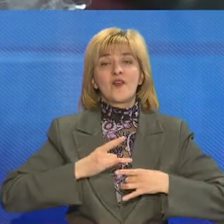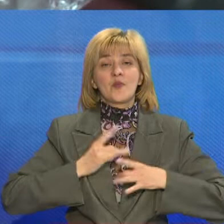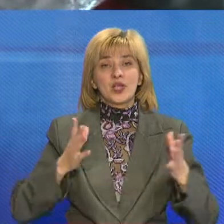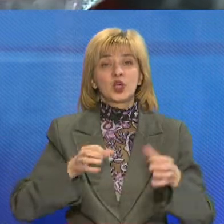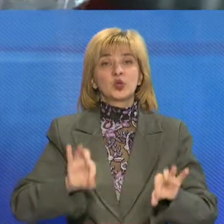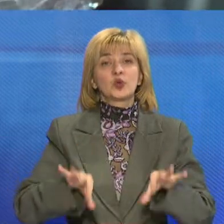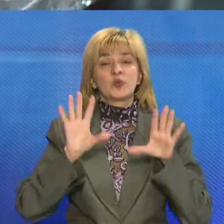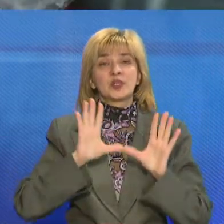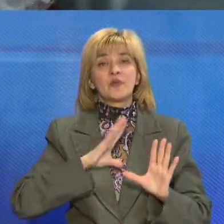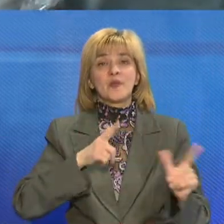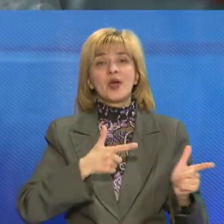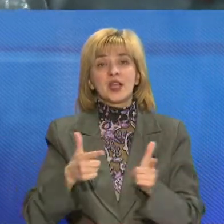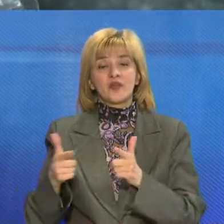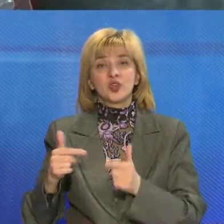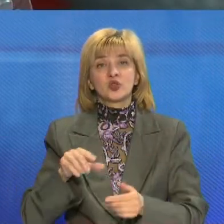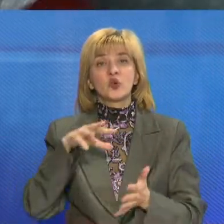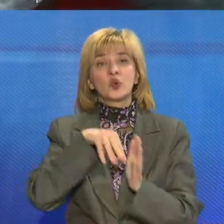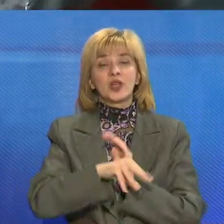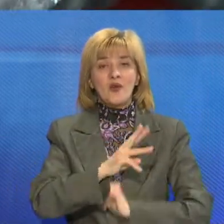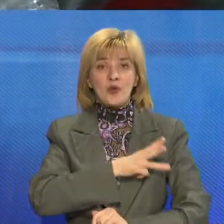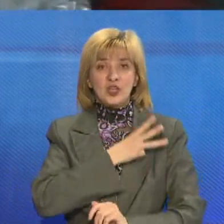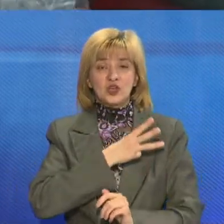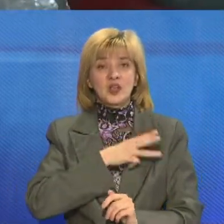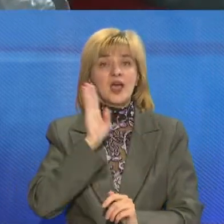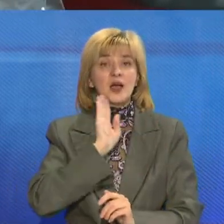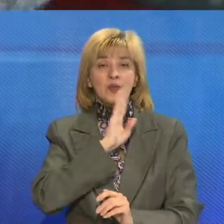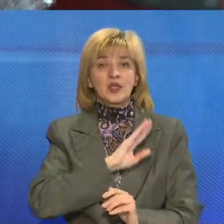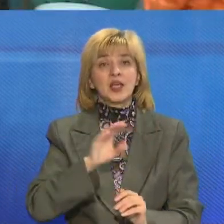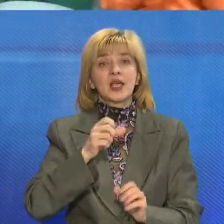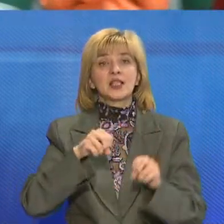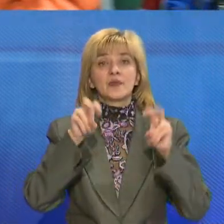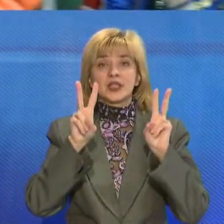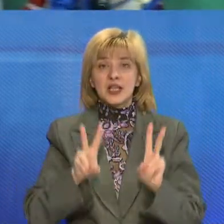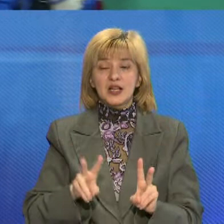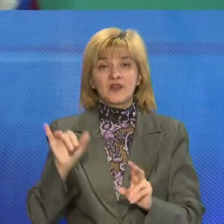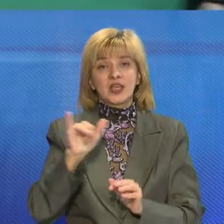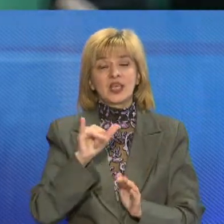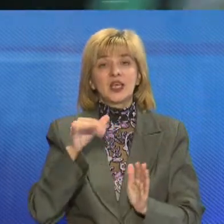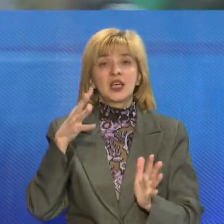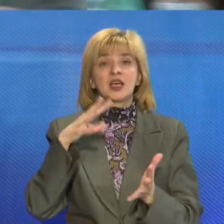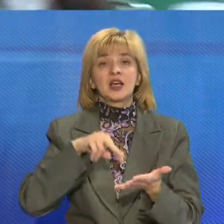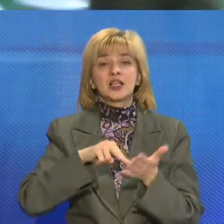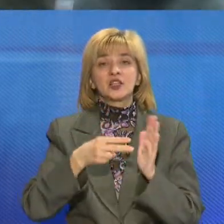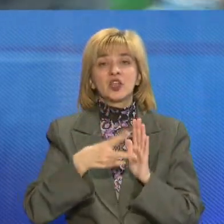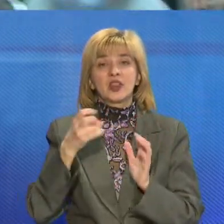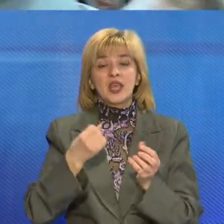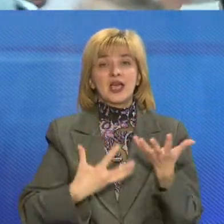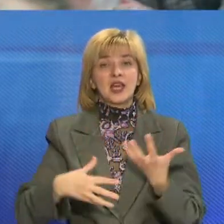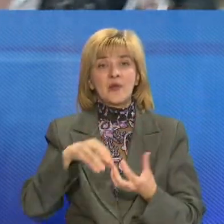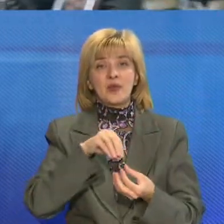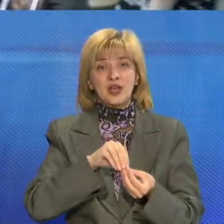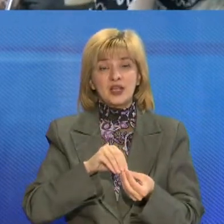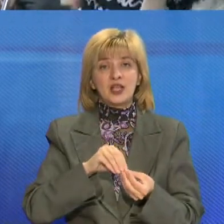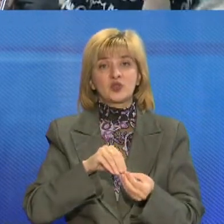Сюрпрызы, дарэчы, былі падрыхтаваны з улікам пажаданняў бацькоў, кансультацыі экспертаў і разлічаны на рэабілітацыю і абілітацыю дзяцей